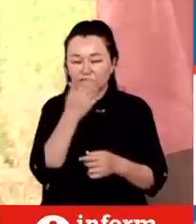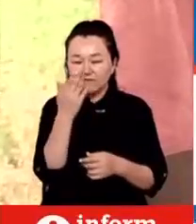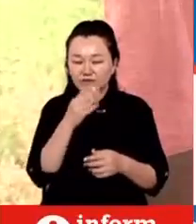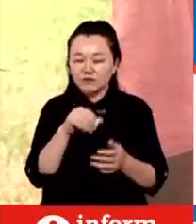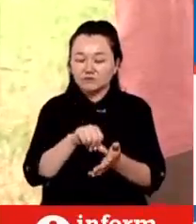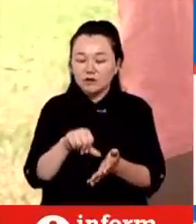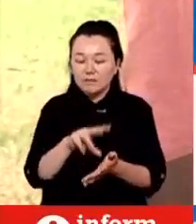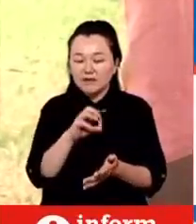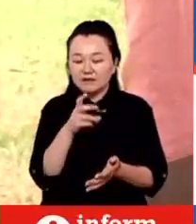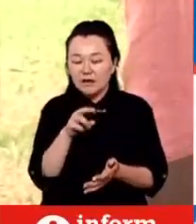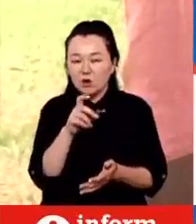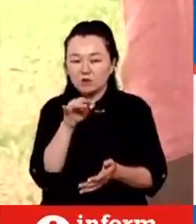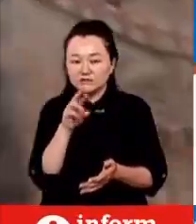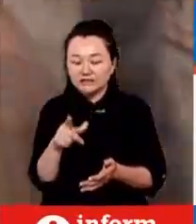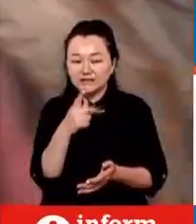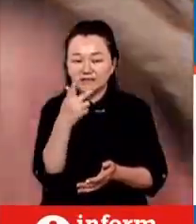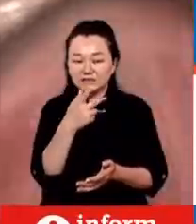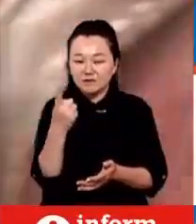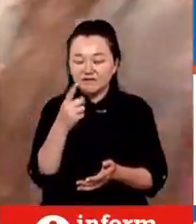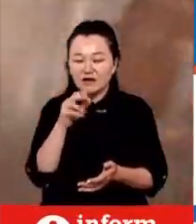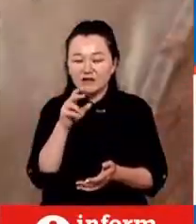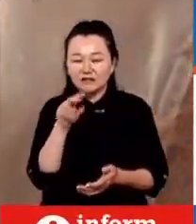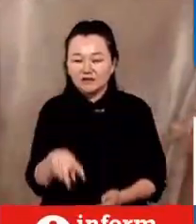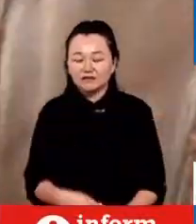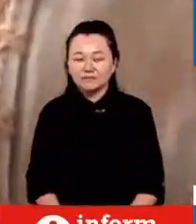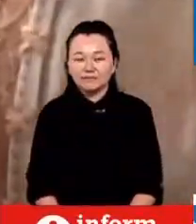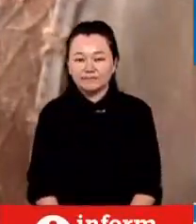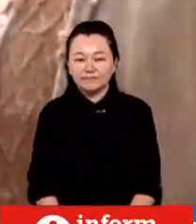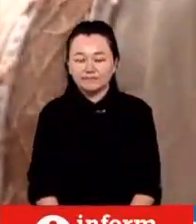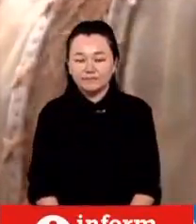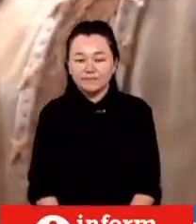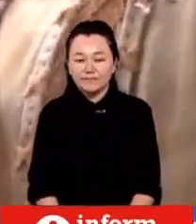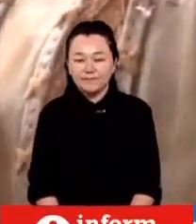выступает медиахолдинг 31 канал или Влад Шишко информбюро